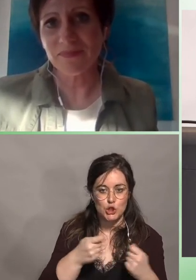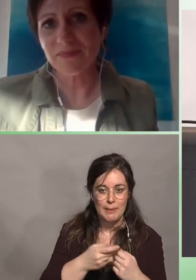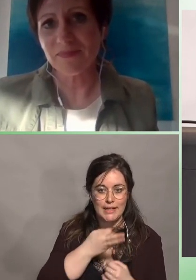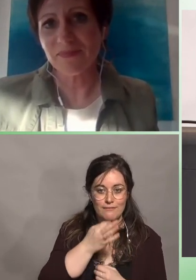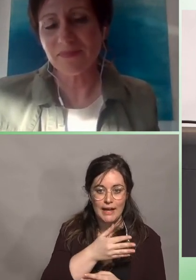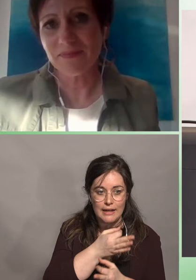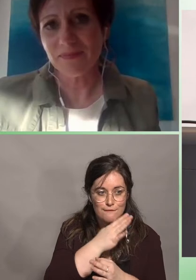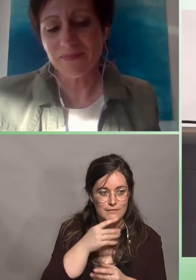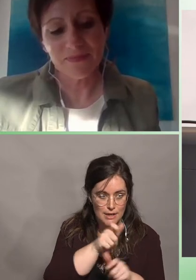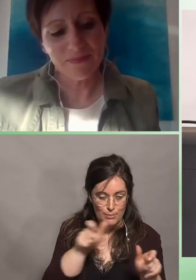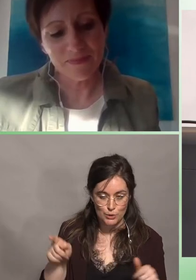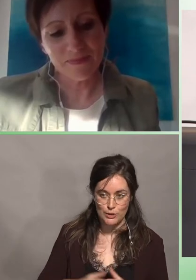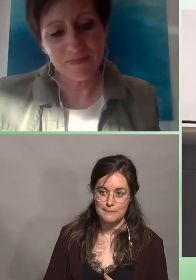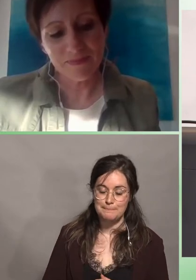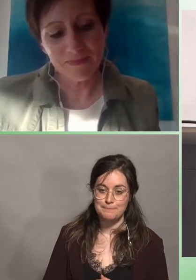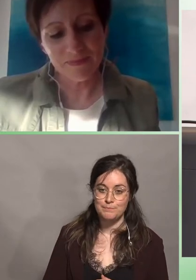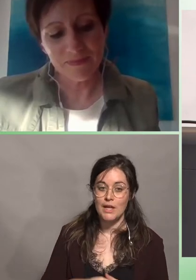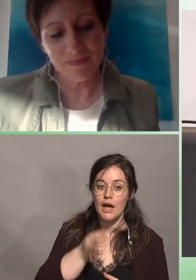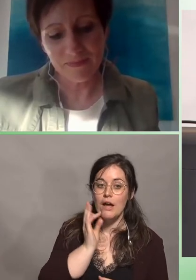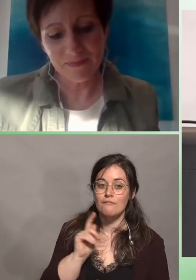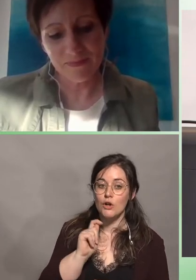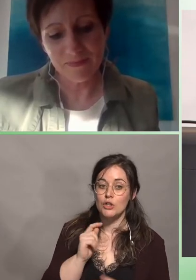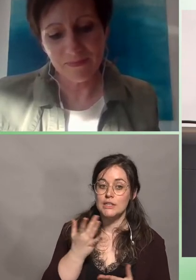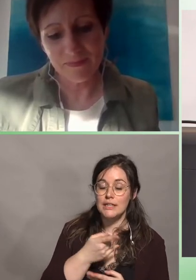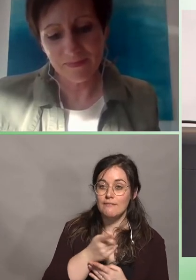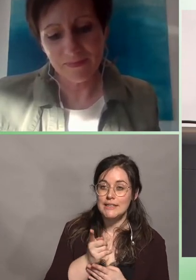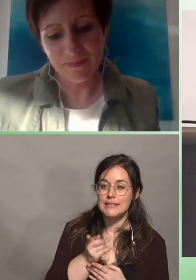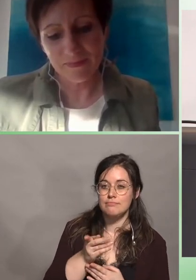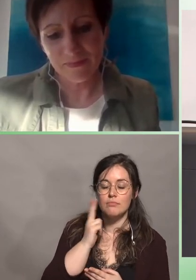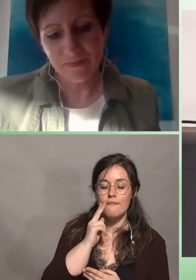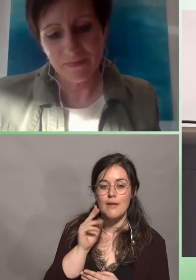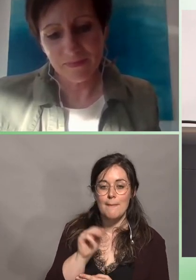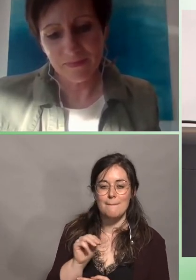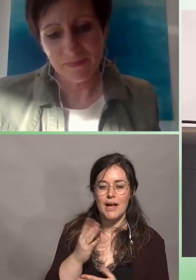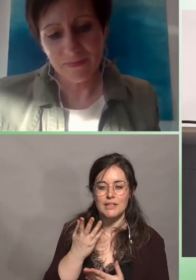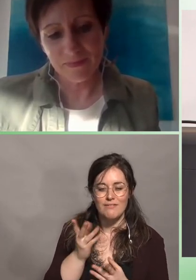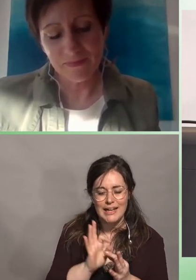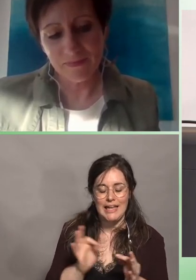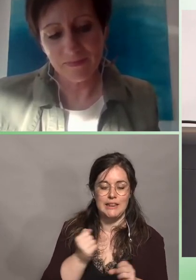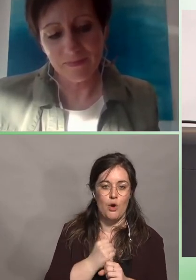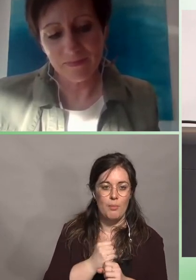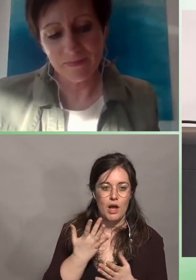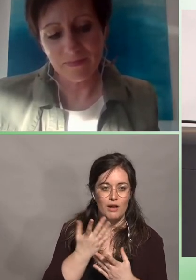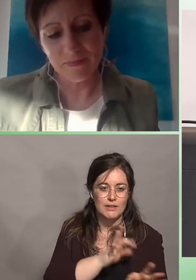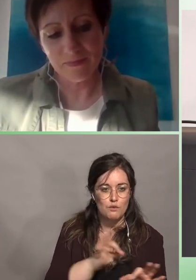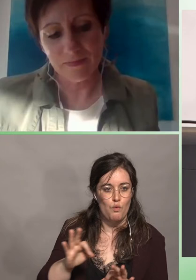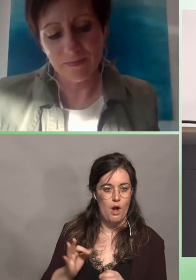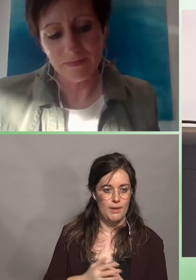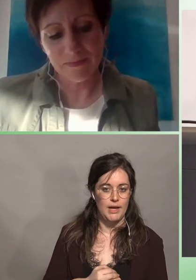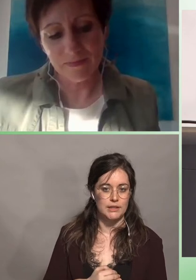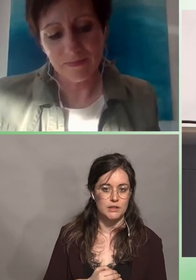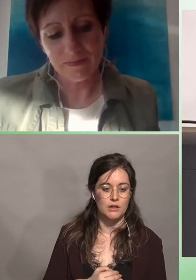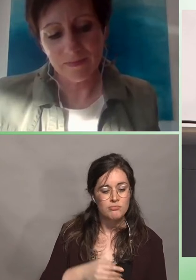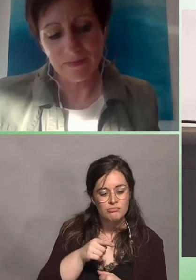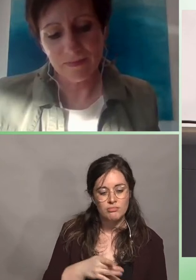Menschen. Frau Tröstl, was haben Sie denn bei Markers konkret gemacht? Was haben Sie da alles für Vorkehrungen treffen müssen oder getroffen,